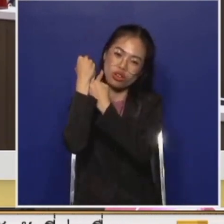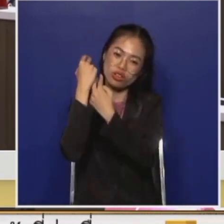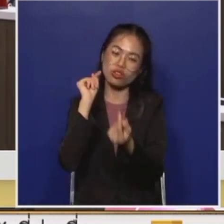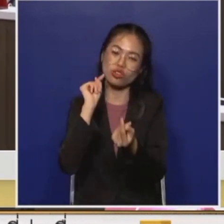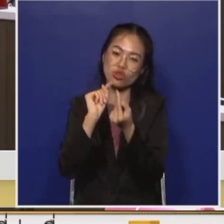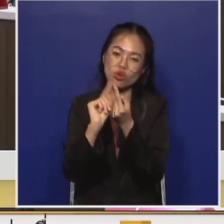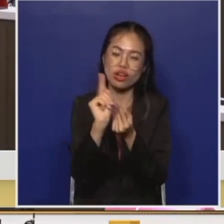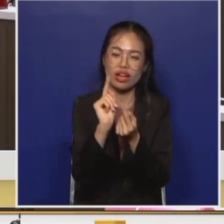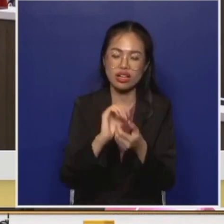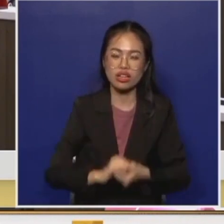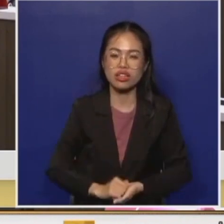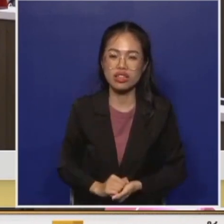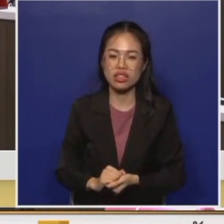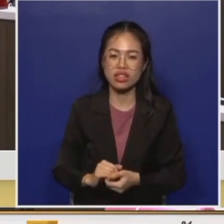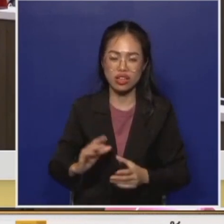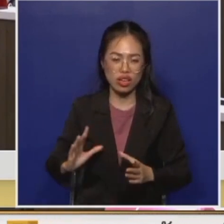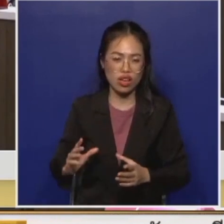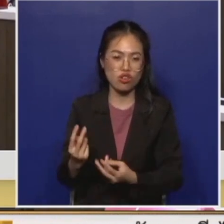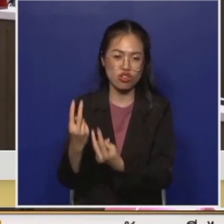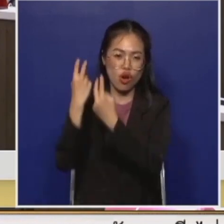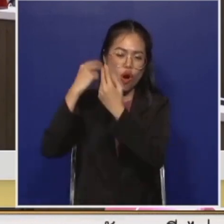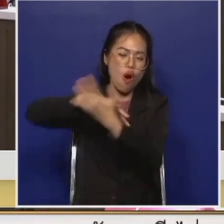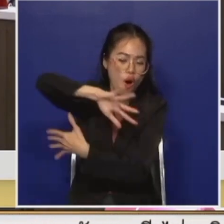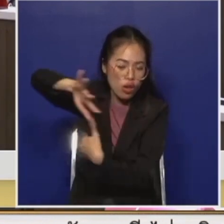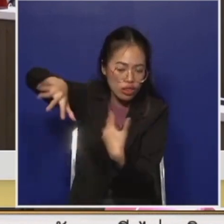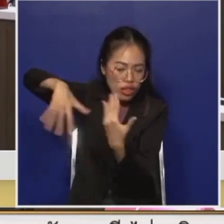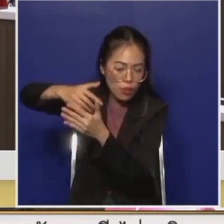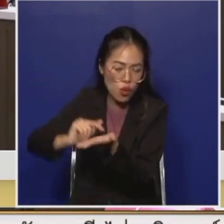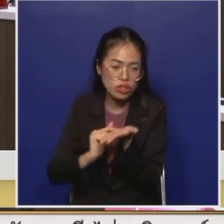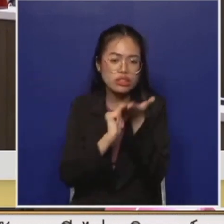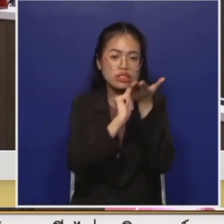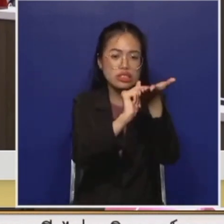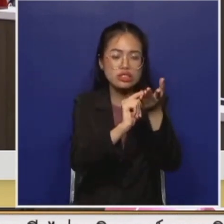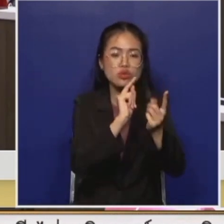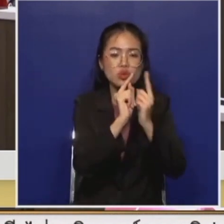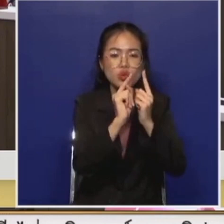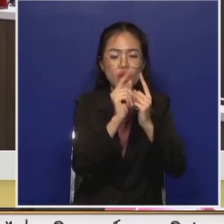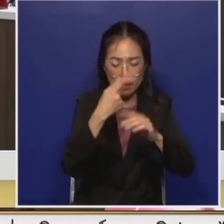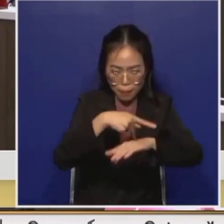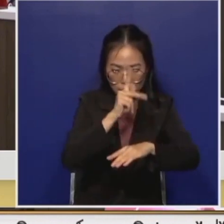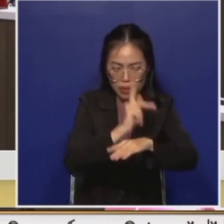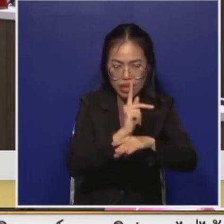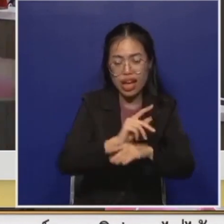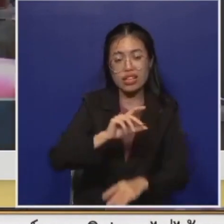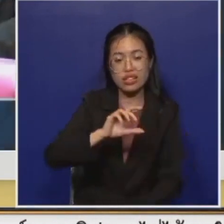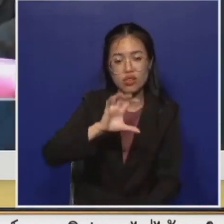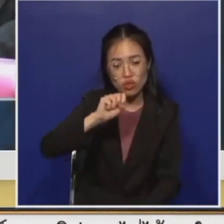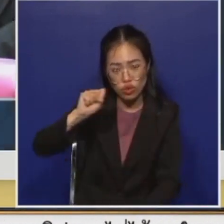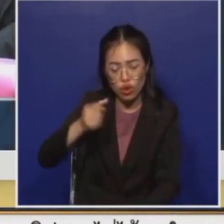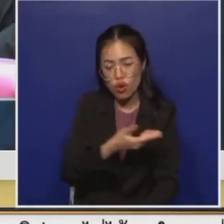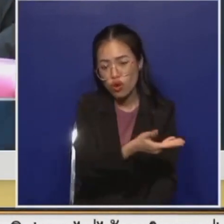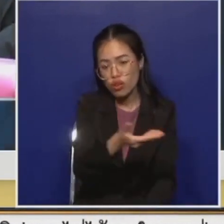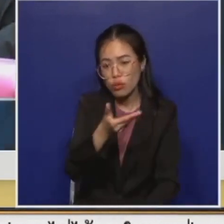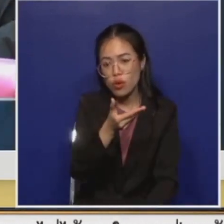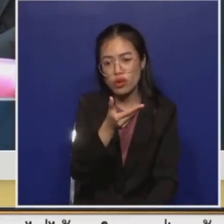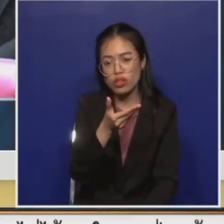มภาพของการนำดริการทั้งหมดนำเรีธรมธานผ่านที่เพื่อนสมาชิกในสภาหทั้หมดใ